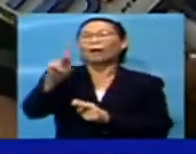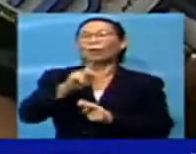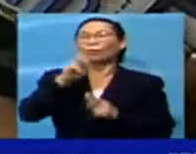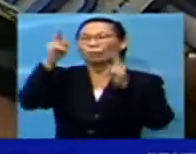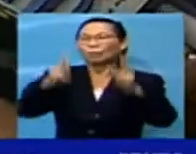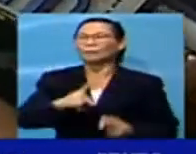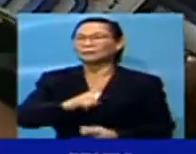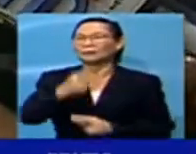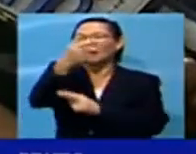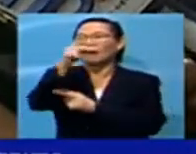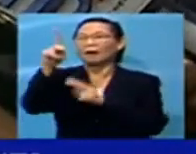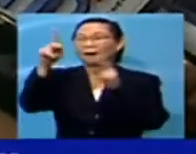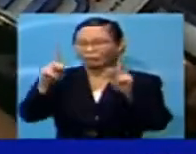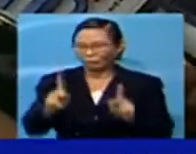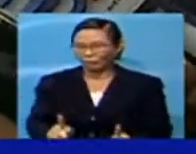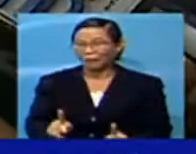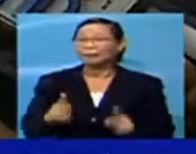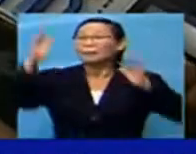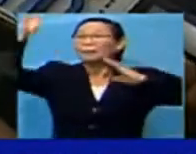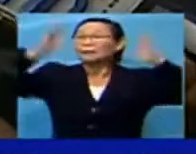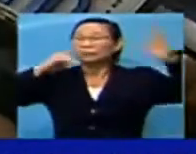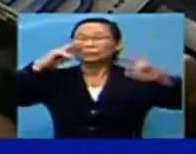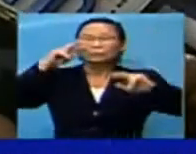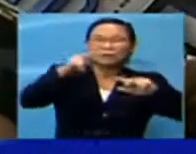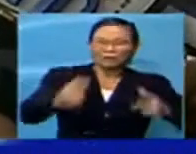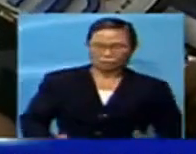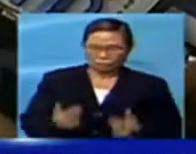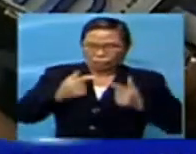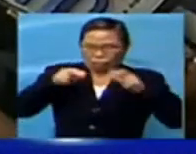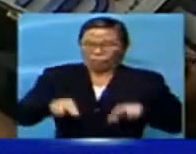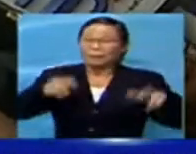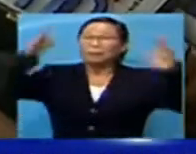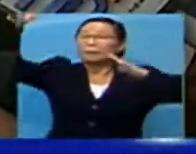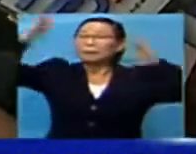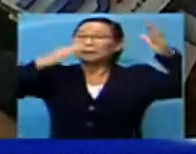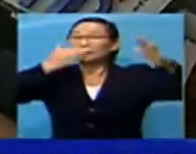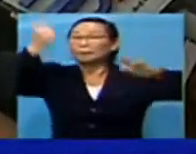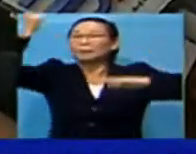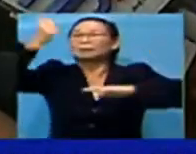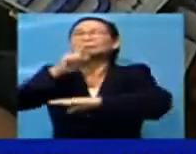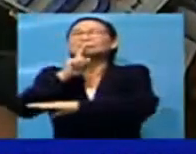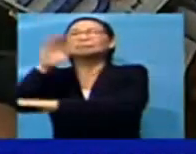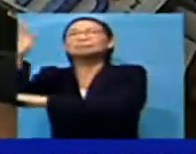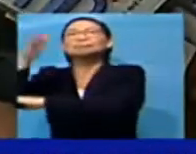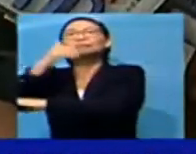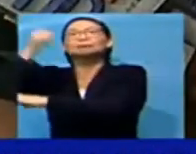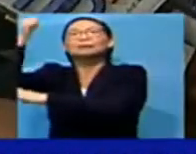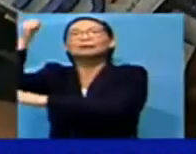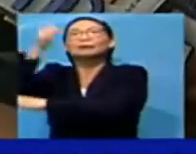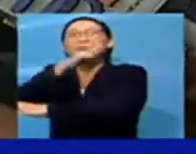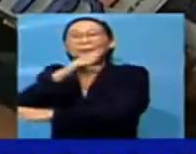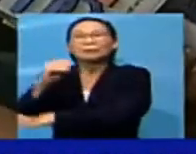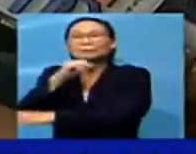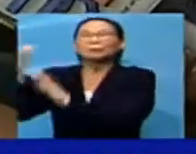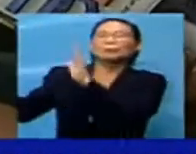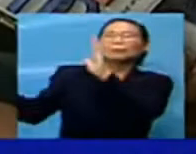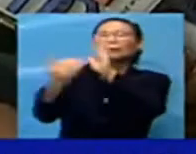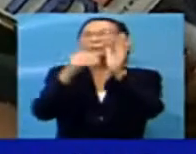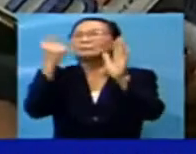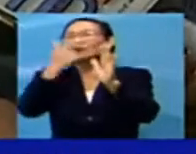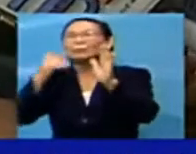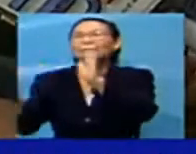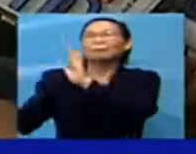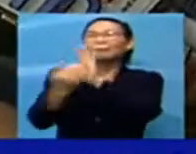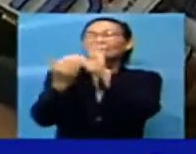Malaysia untuk melihat kehidupan rakyat Malaysia yang lebih terjamin. Tidak melanggar